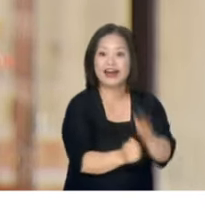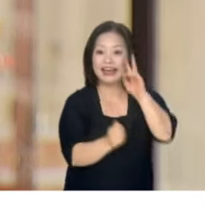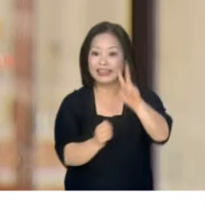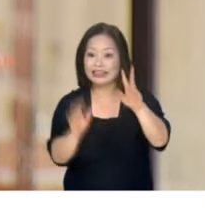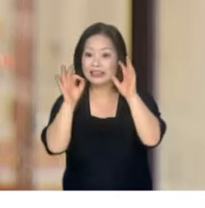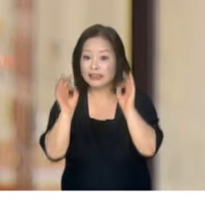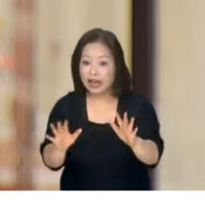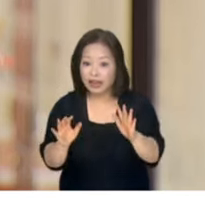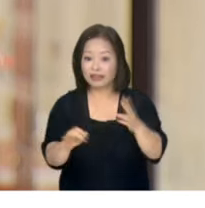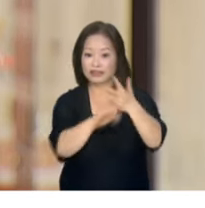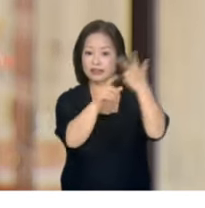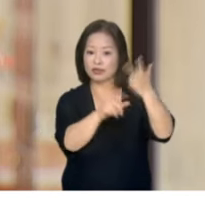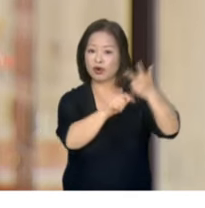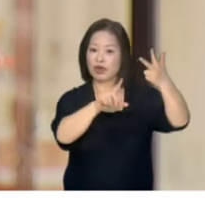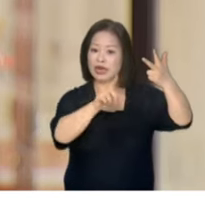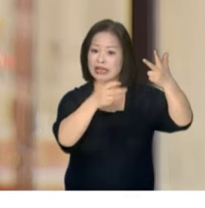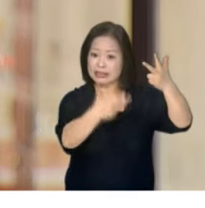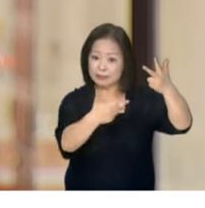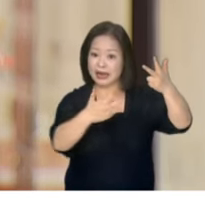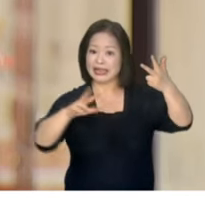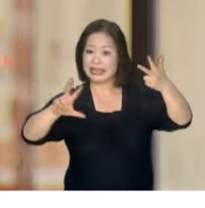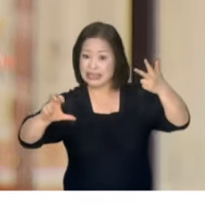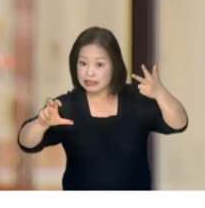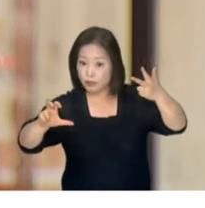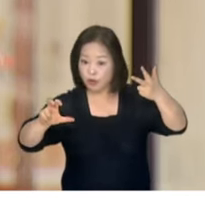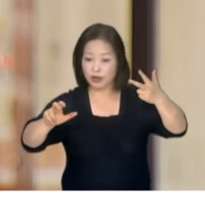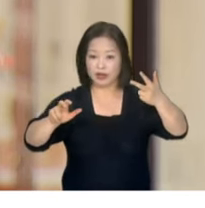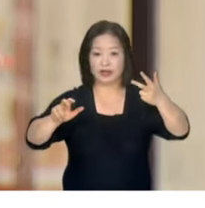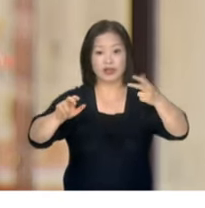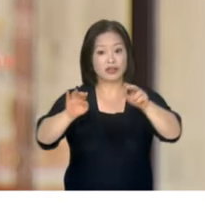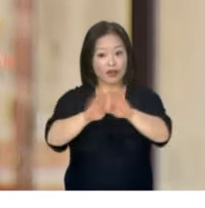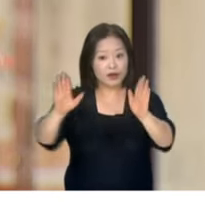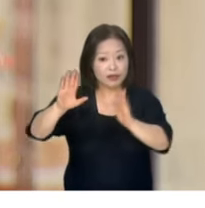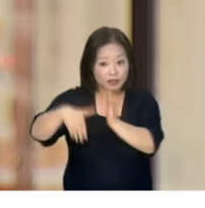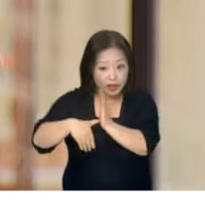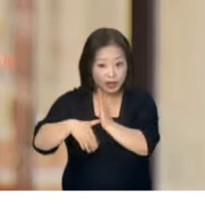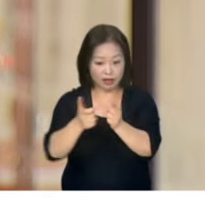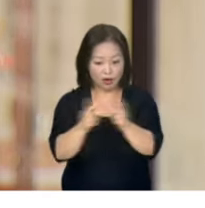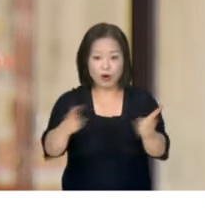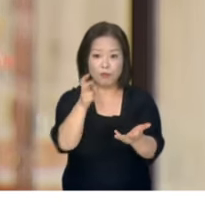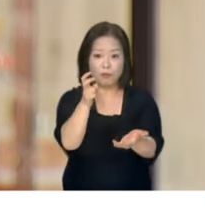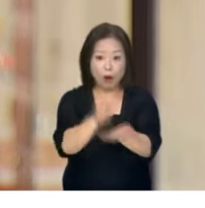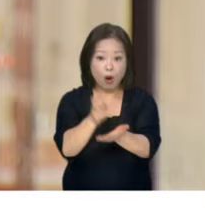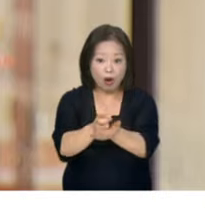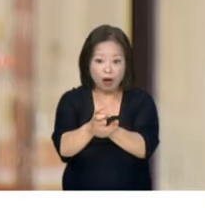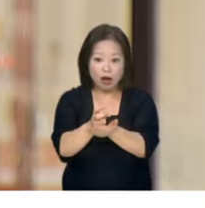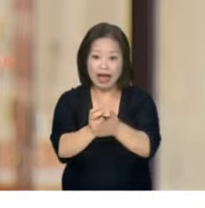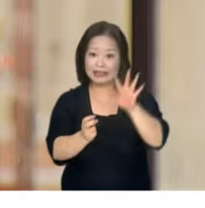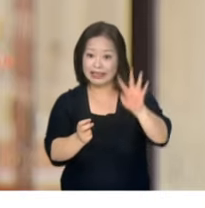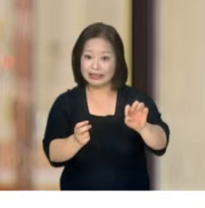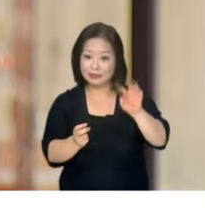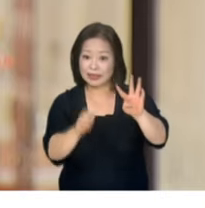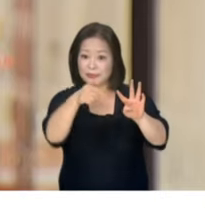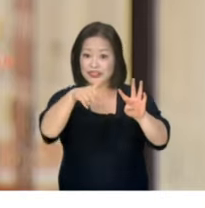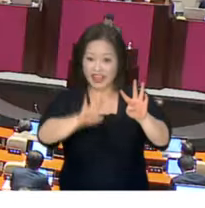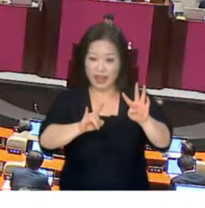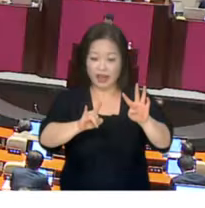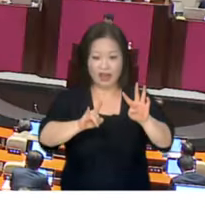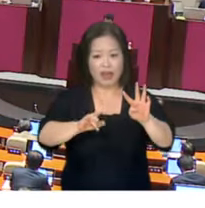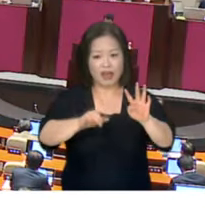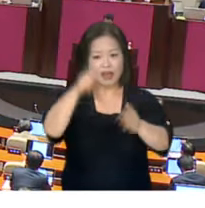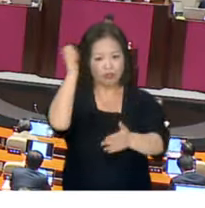본회의가 관철이 된다면 지금 말씀드린 여러 법안들이 통과될 가능성이 높다.